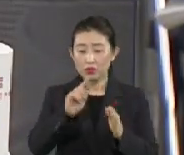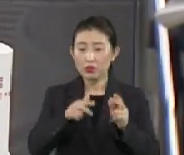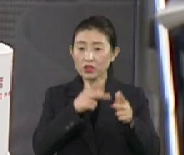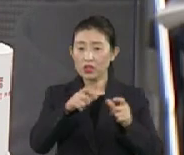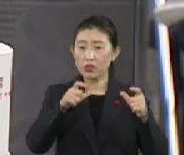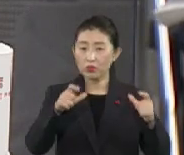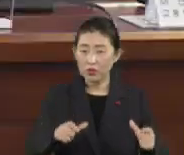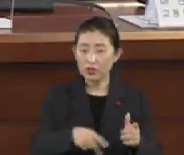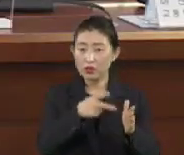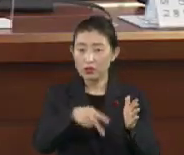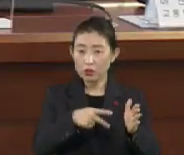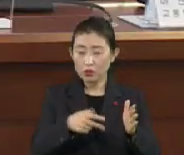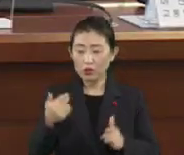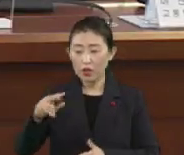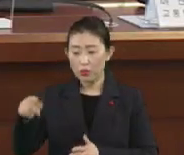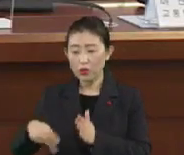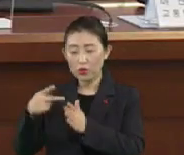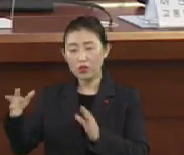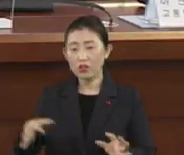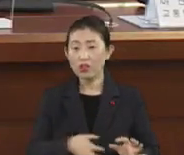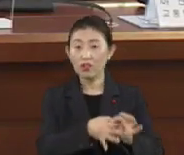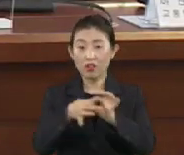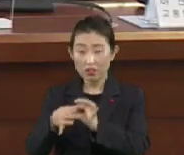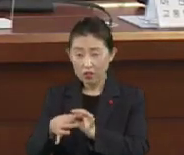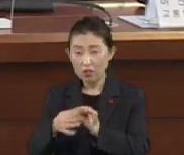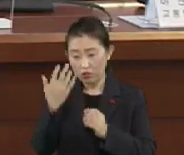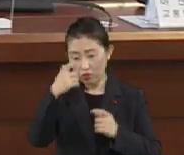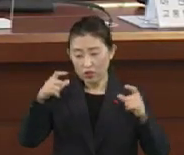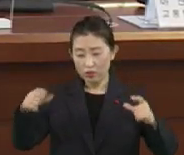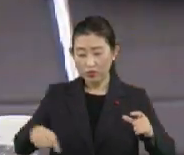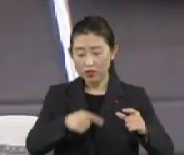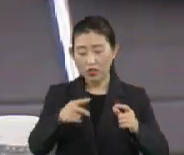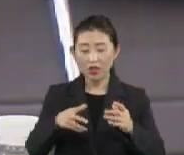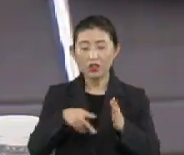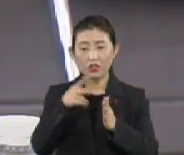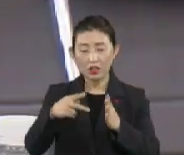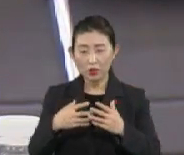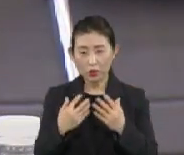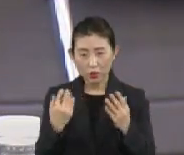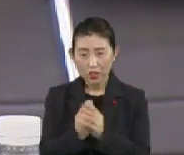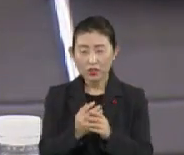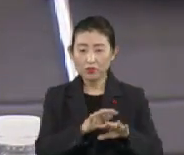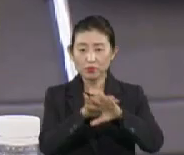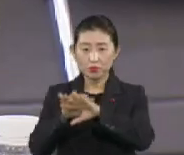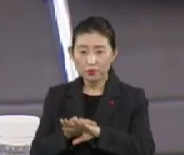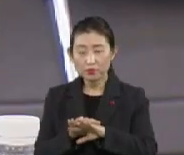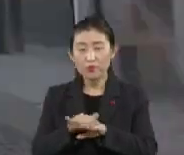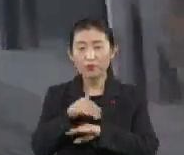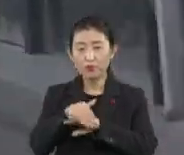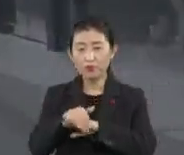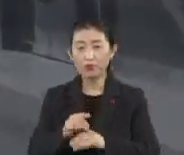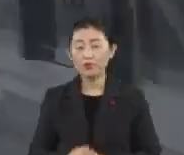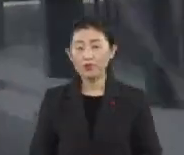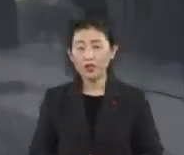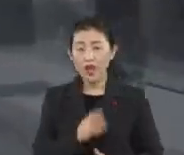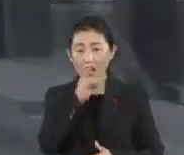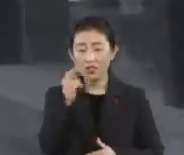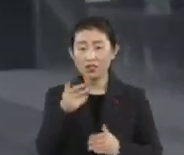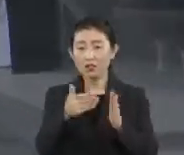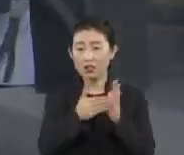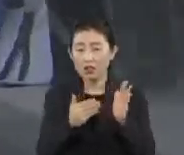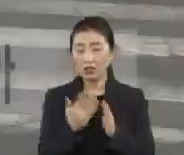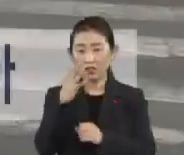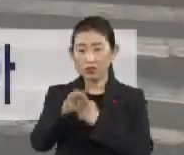성문산업단지 인입철도와 내포철도까지 연결해 충남 광역철도망을 완성시키겠다는 겁니다. 아산과 당진은